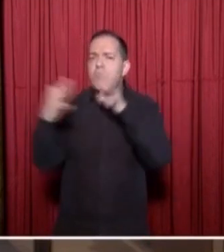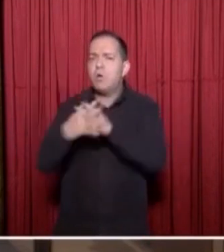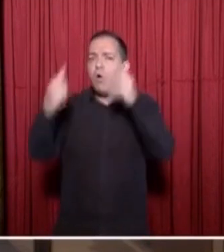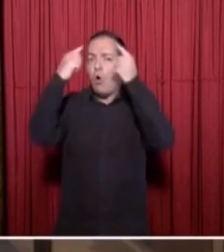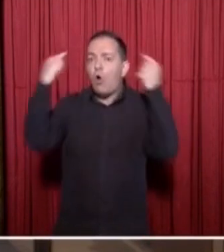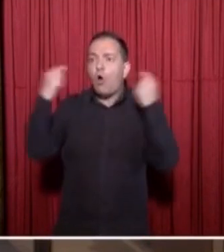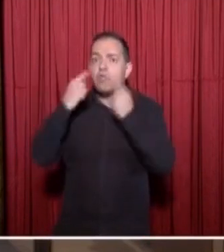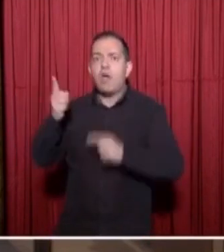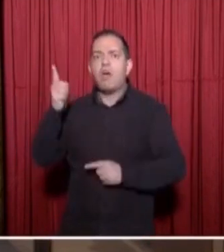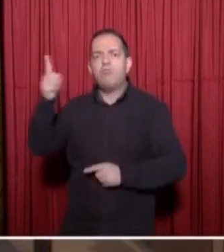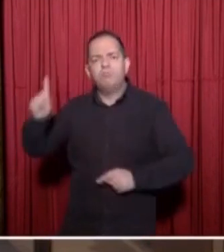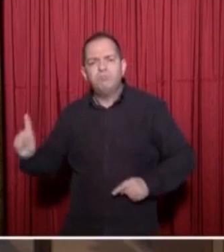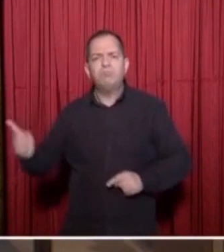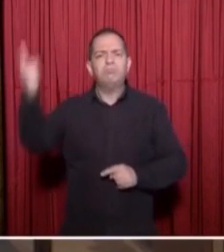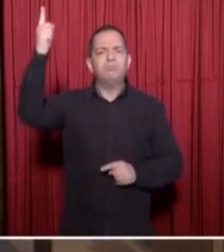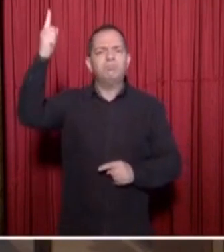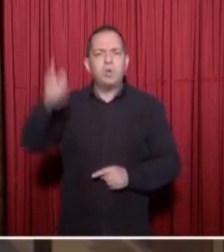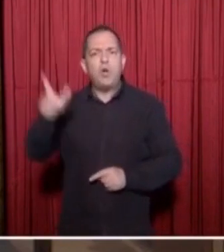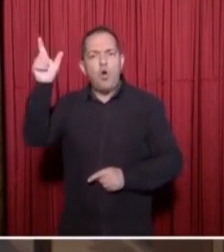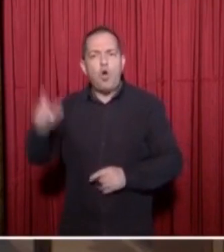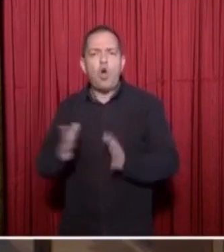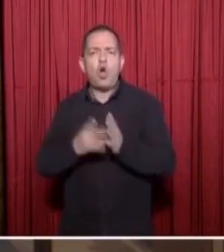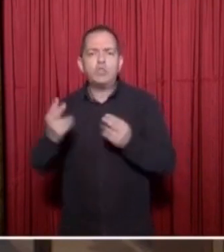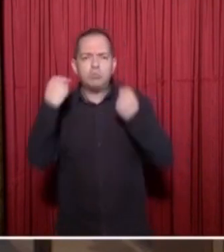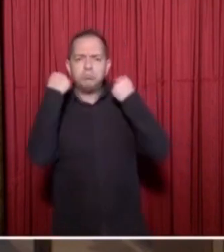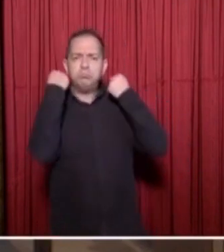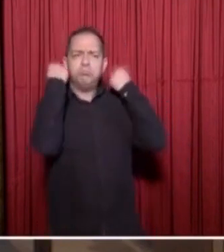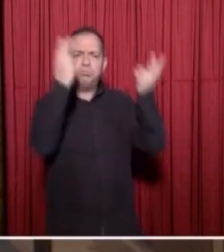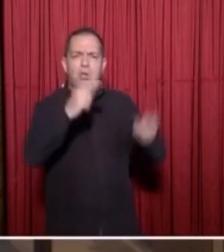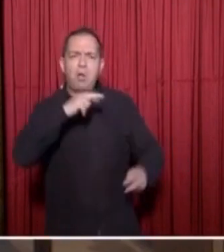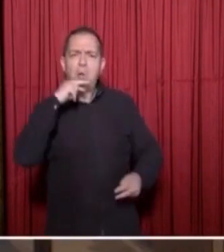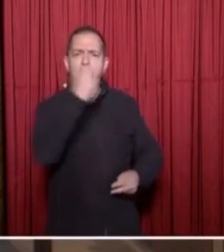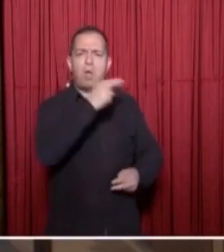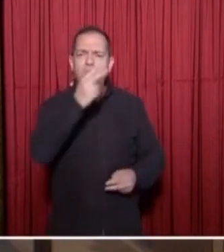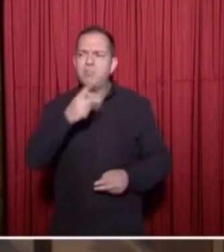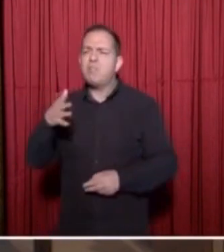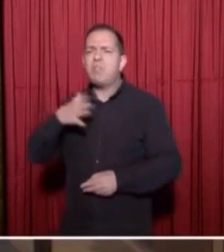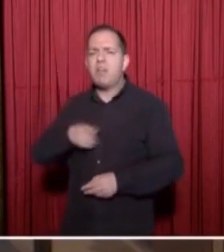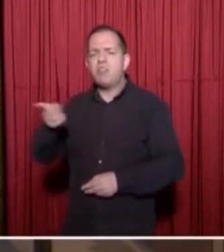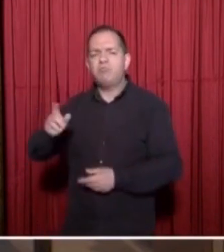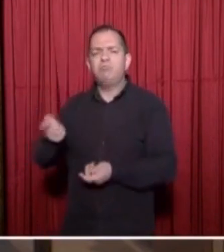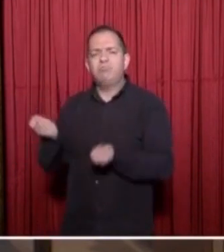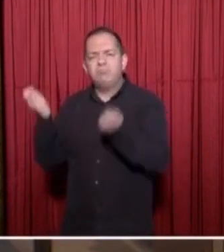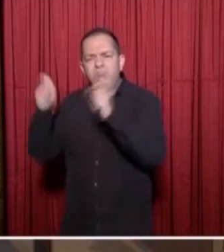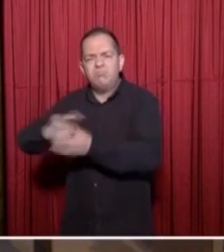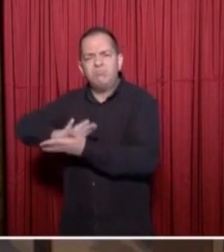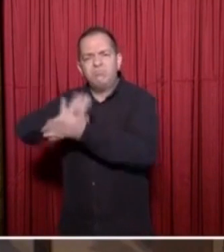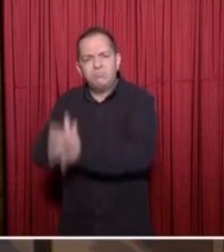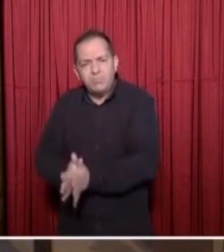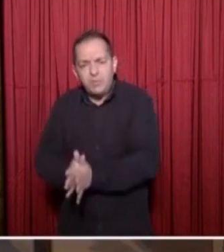υπάρχον ως δις Χριστόν των δίκαιων αποκτήνε Χριστόν ο ψαλωμέν